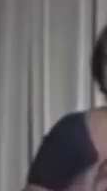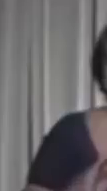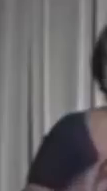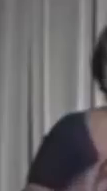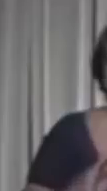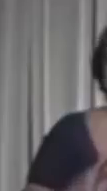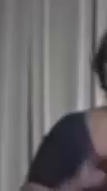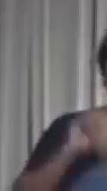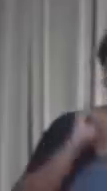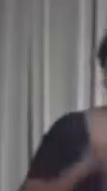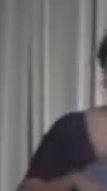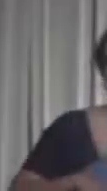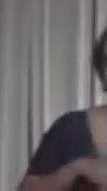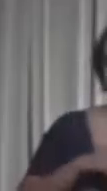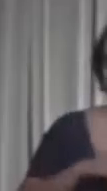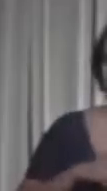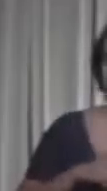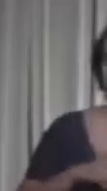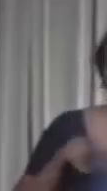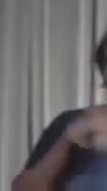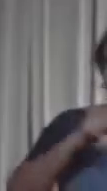விடுப்பதோடு ஒரு சில